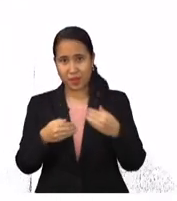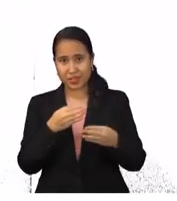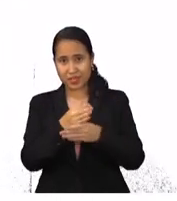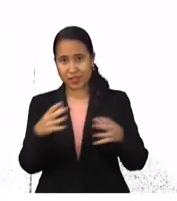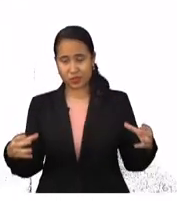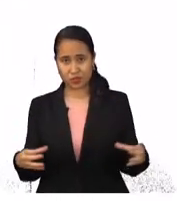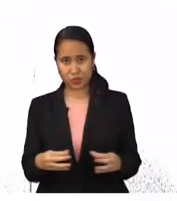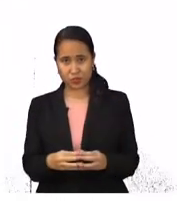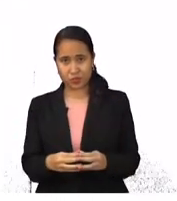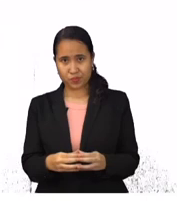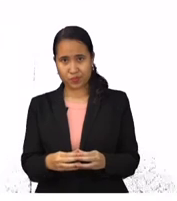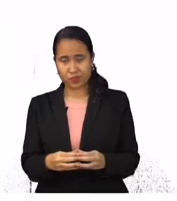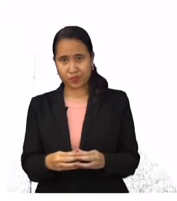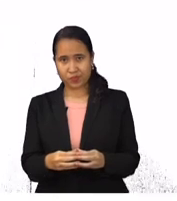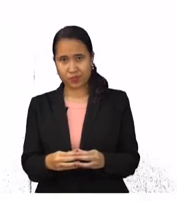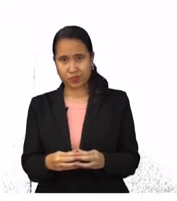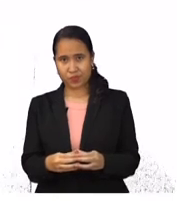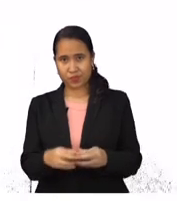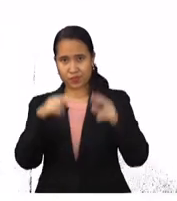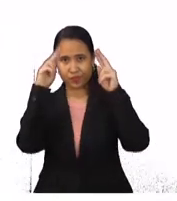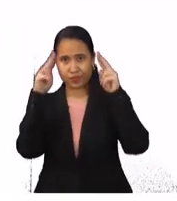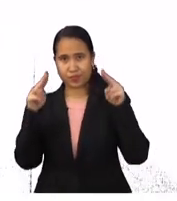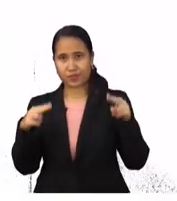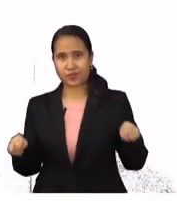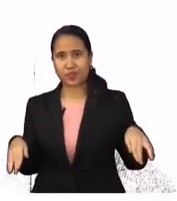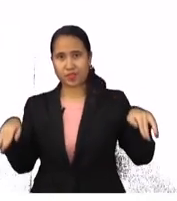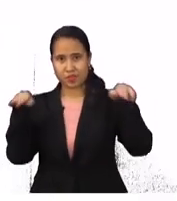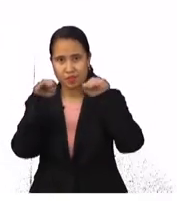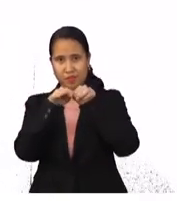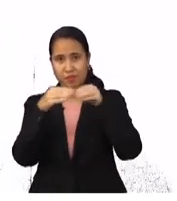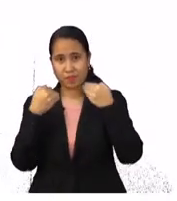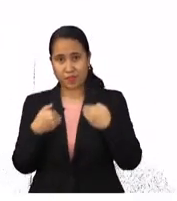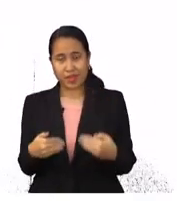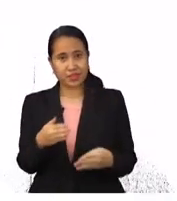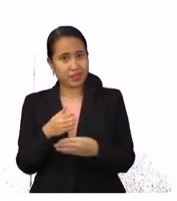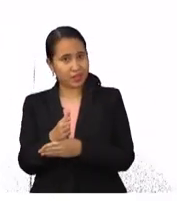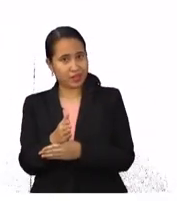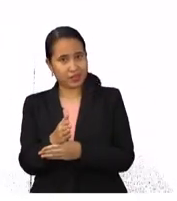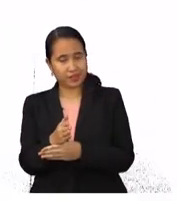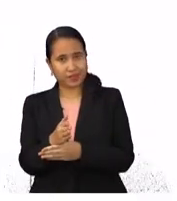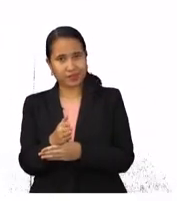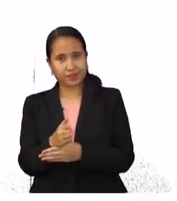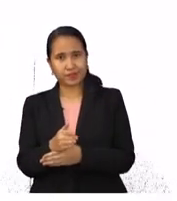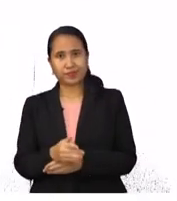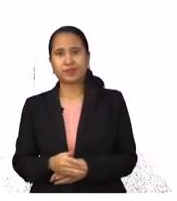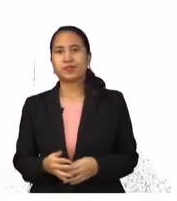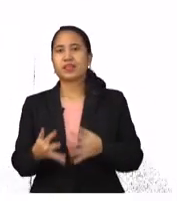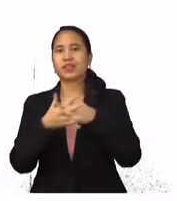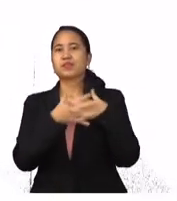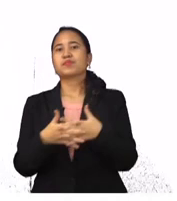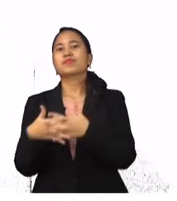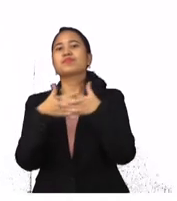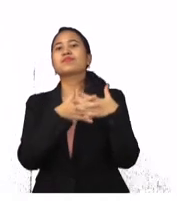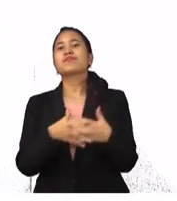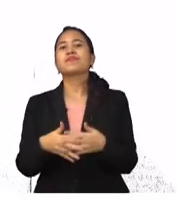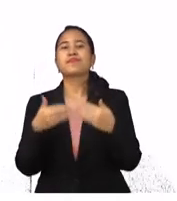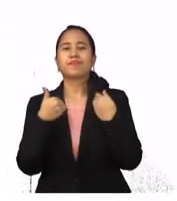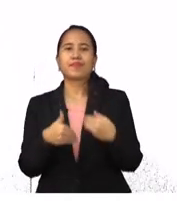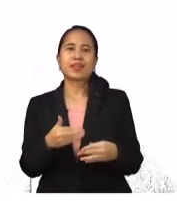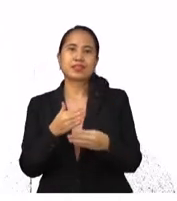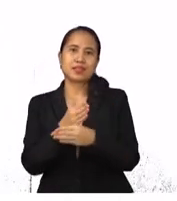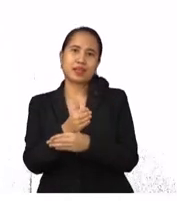Mensenrechtencomité, van het Internationaal Verdrag van de Rechten van de Mens, de Inter-Amerikaanse Commissie voor de Rechten van de